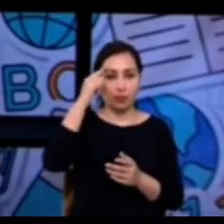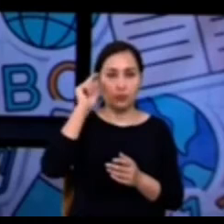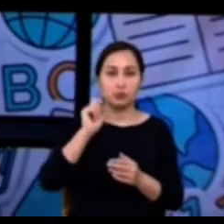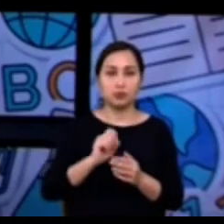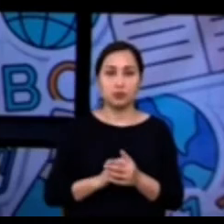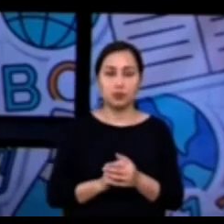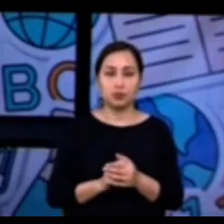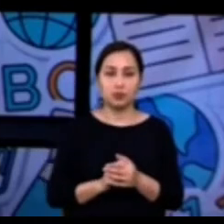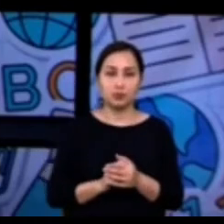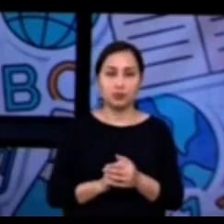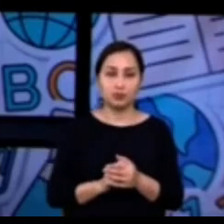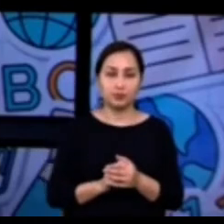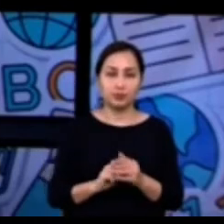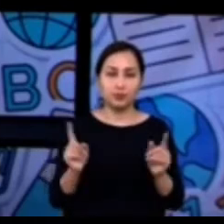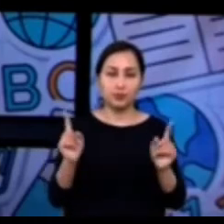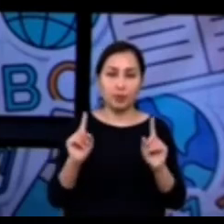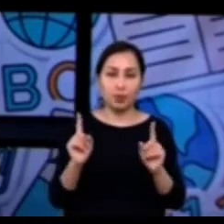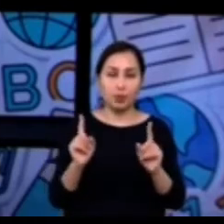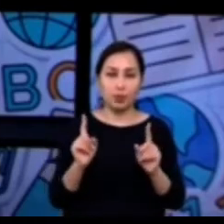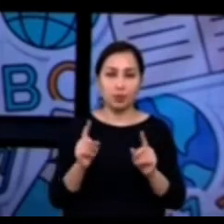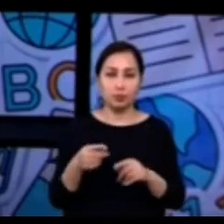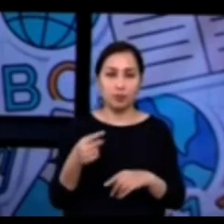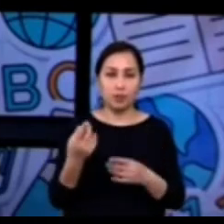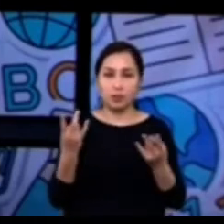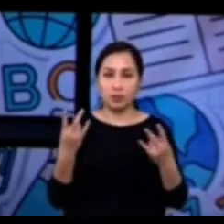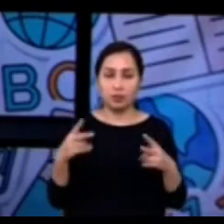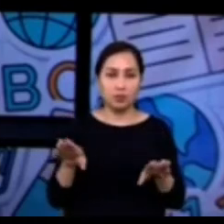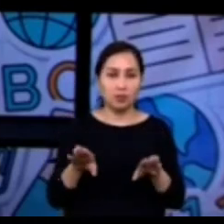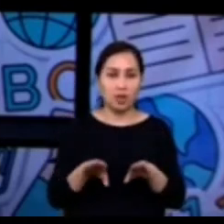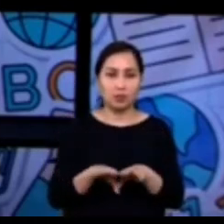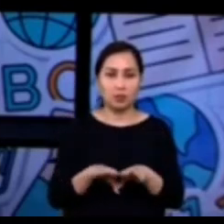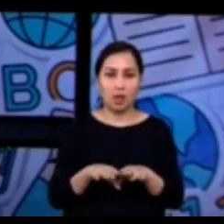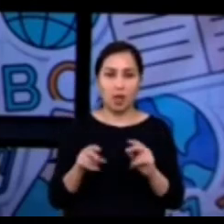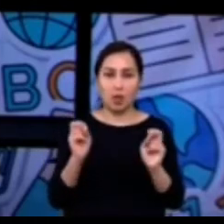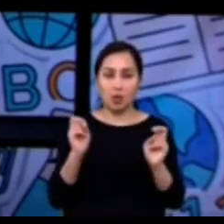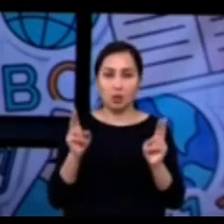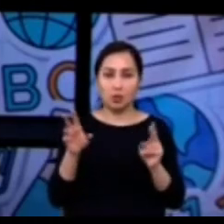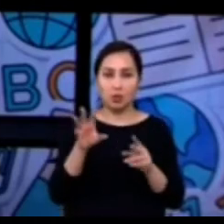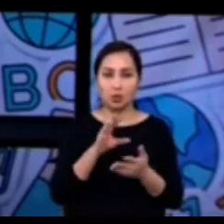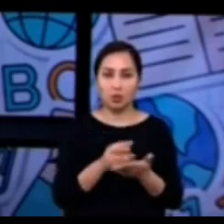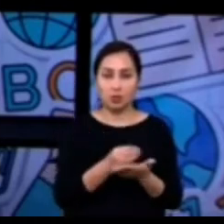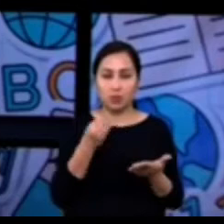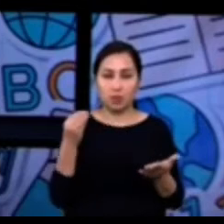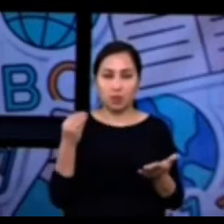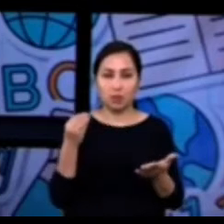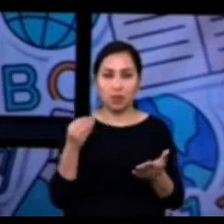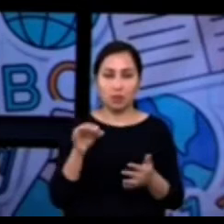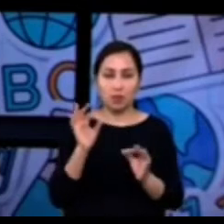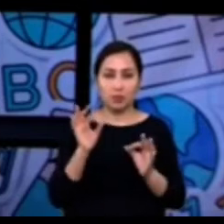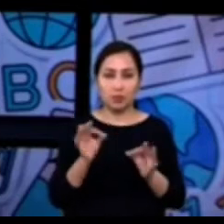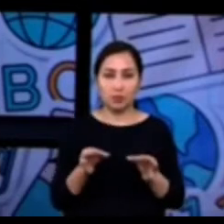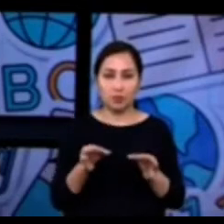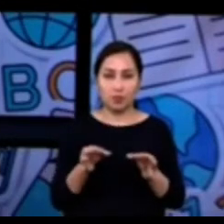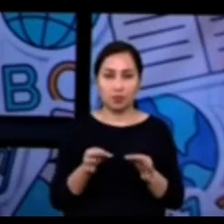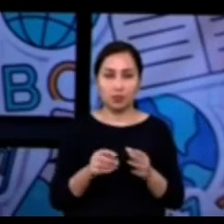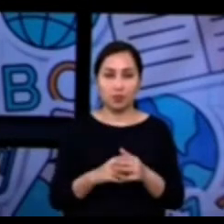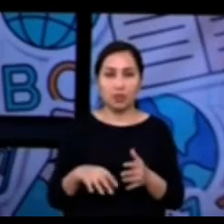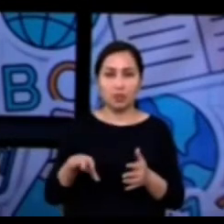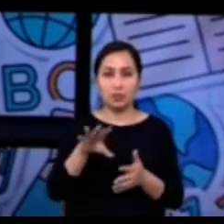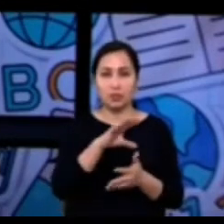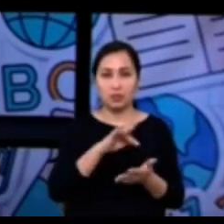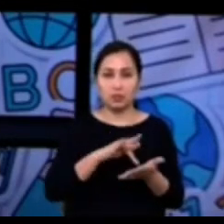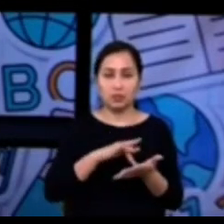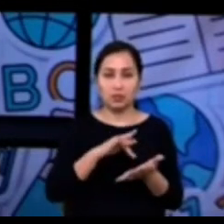подумать, что же не так. Кто догадался? Правильно, среди